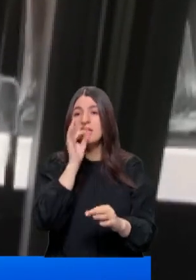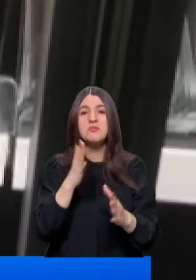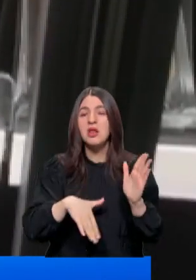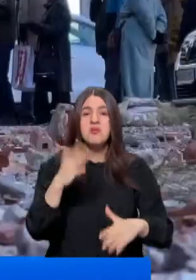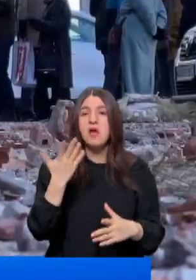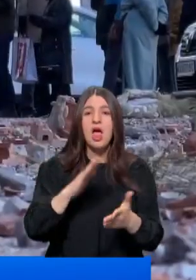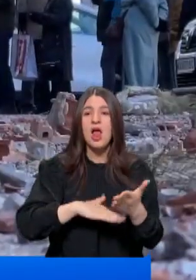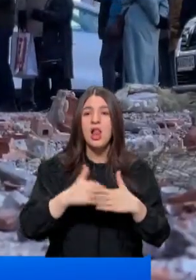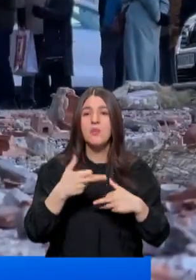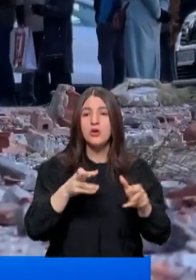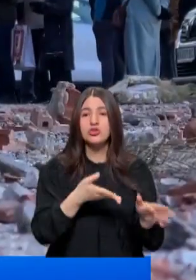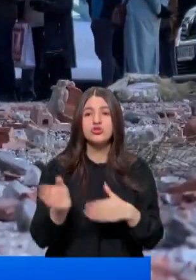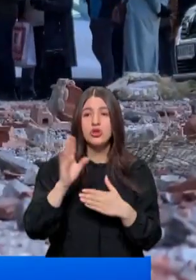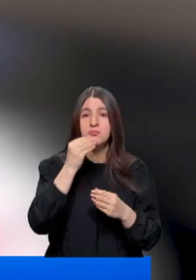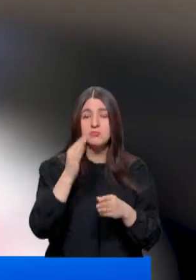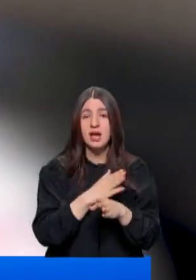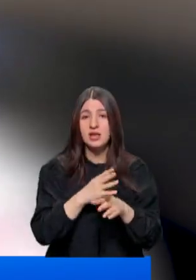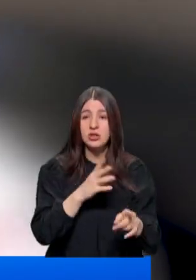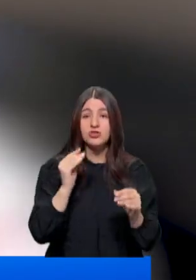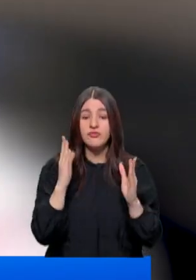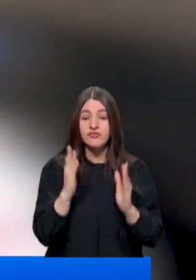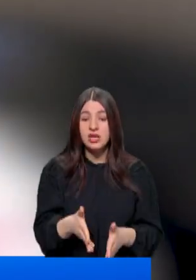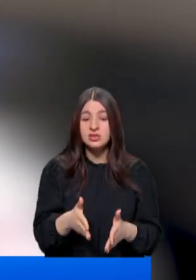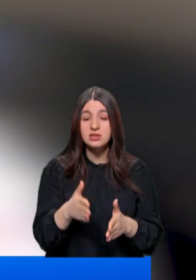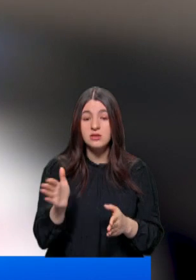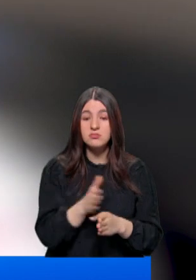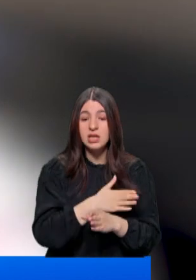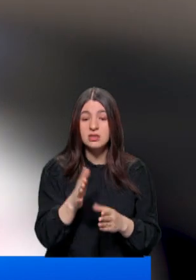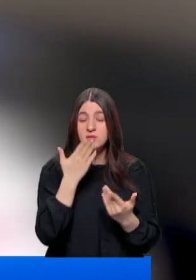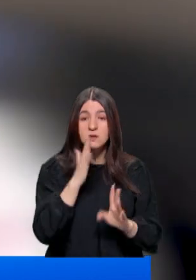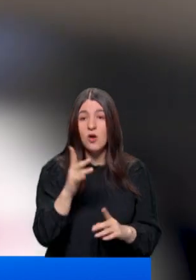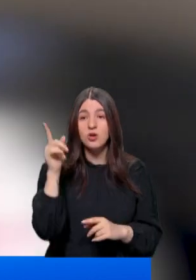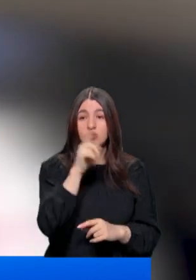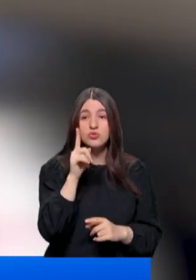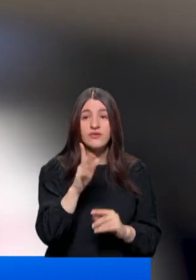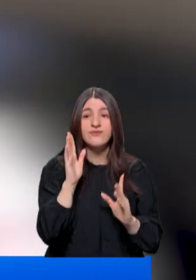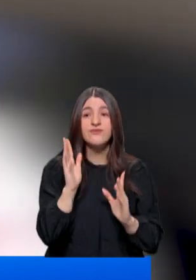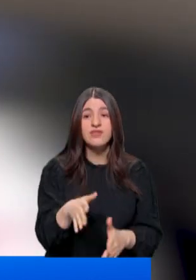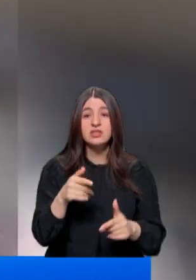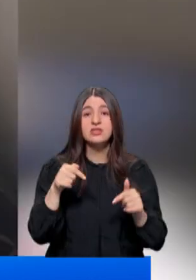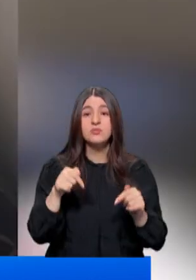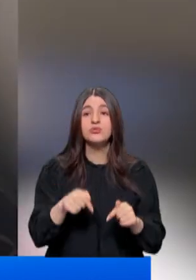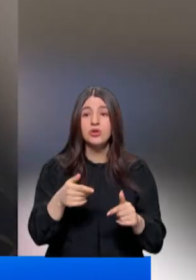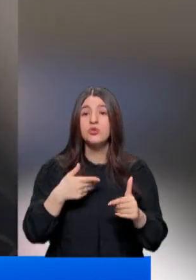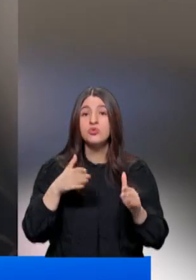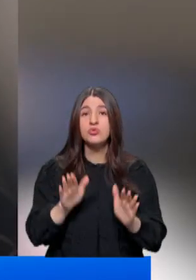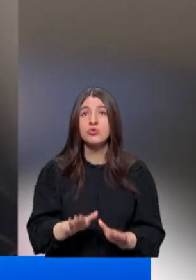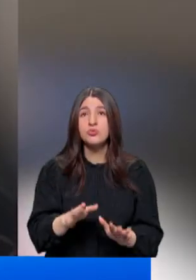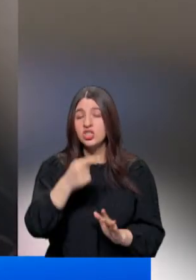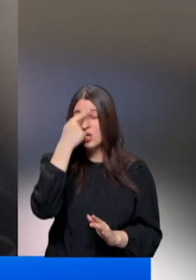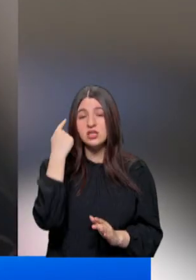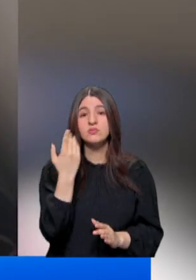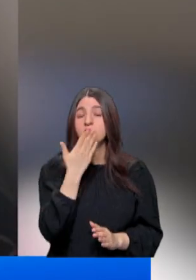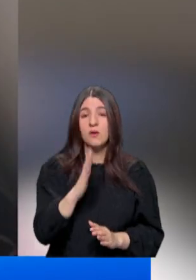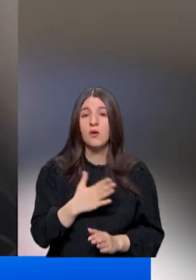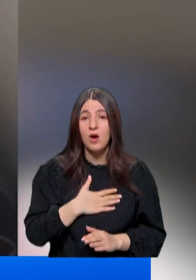eli boş ayrılmak zorunda kalıyor marketlerden. Çok fazla malzemelerimiz yok, o yüzden fazla da burada durabilme şansımız